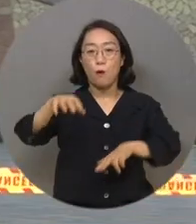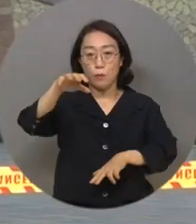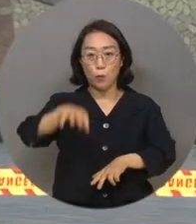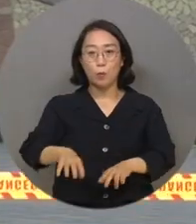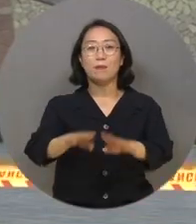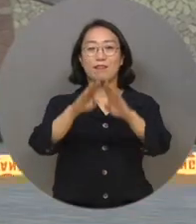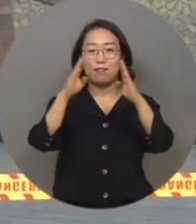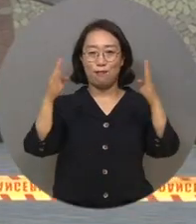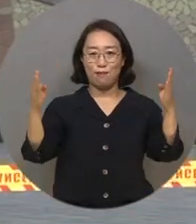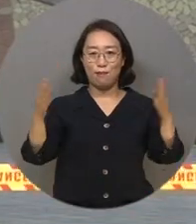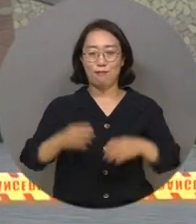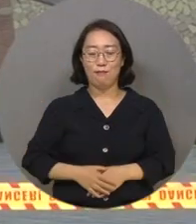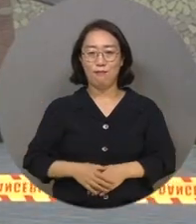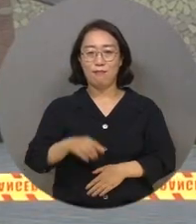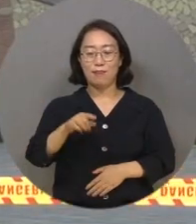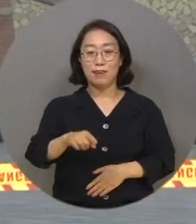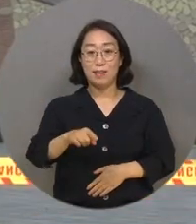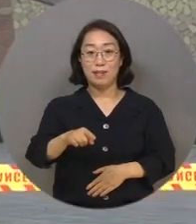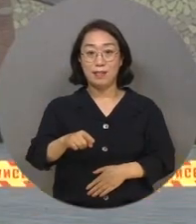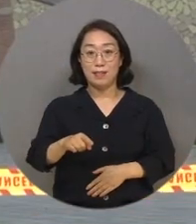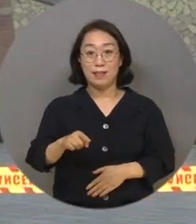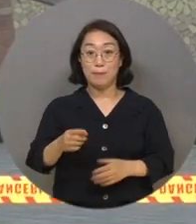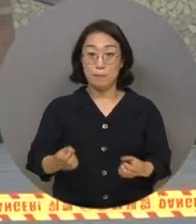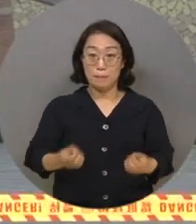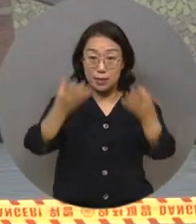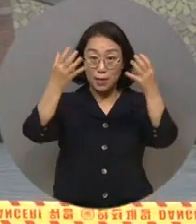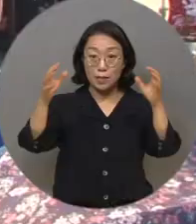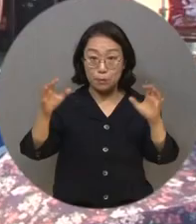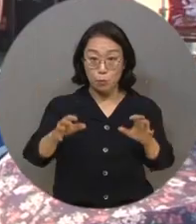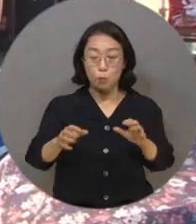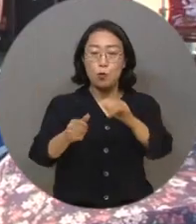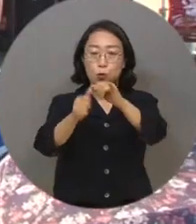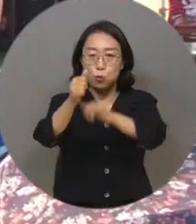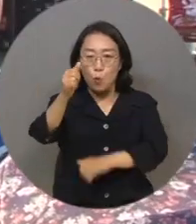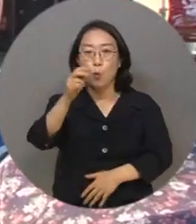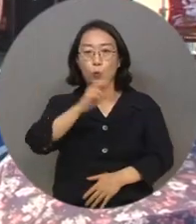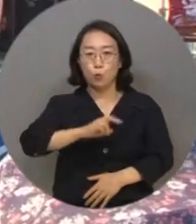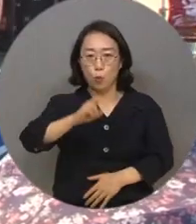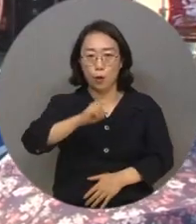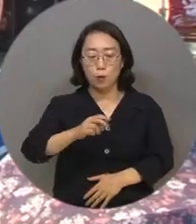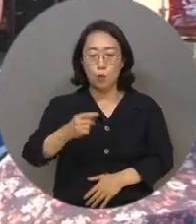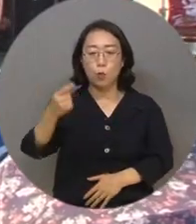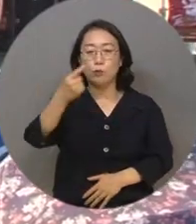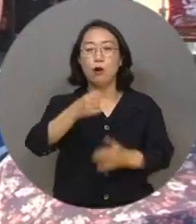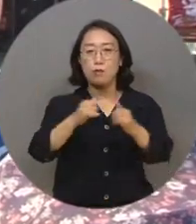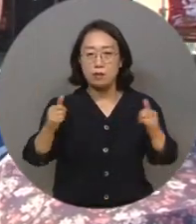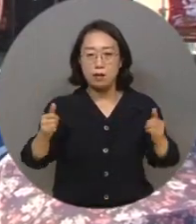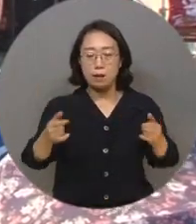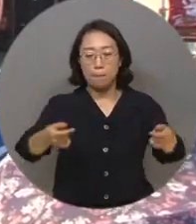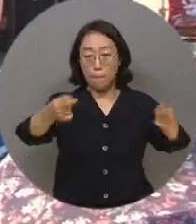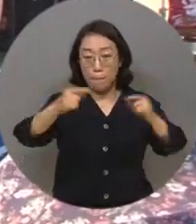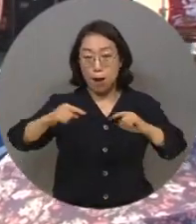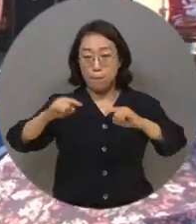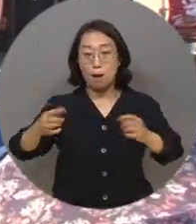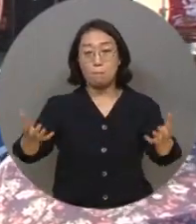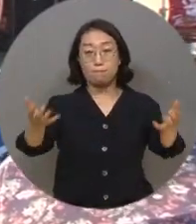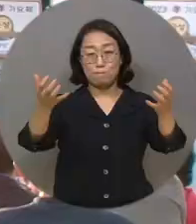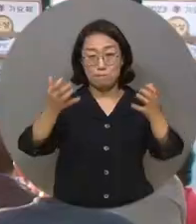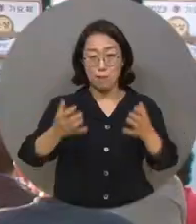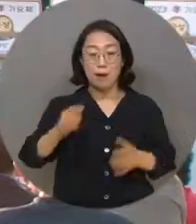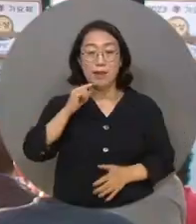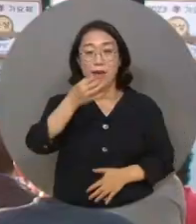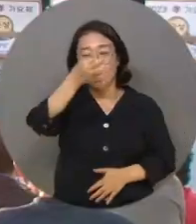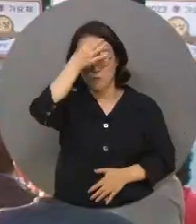열렸습니다. 이번 행사에서는 효가요제 관계자 및 부산시민 천여 명이 참석한 가운데 예술로 떠나는 여행의